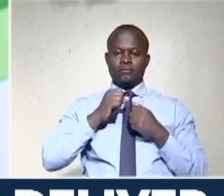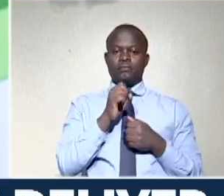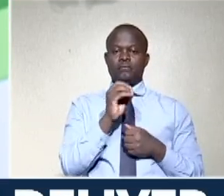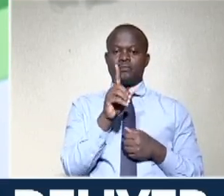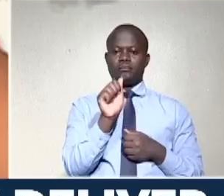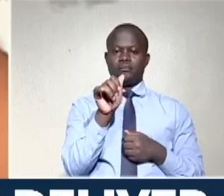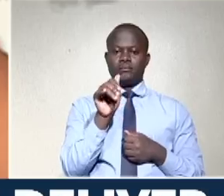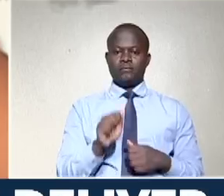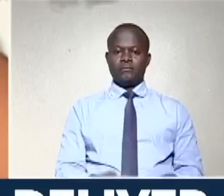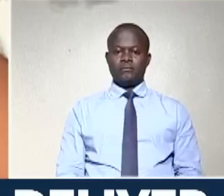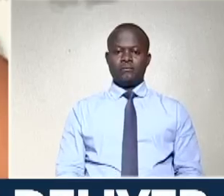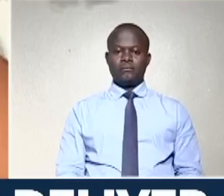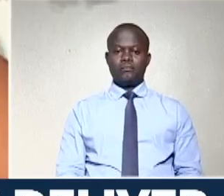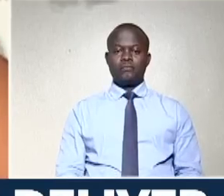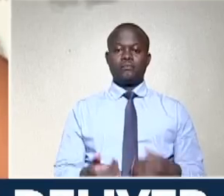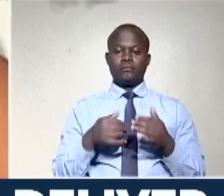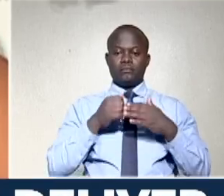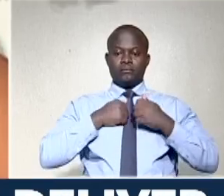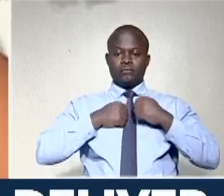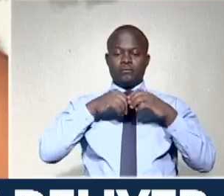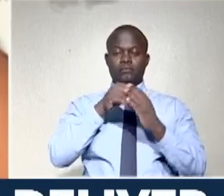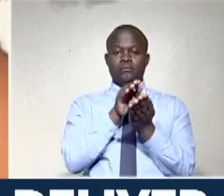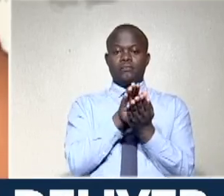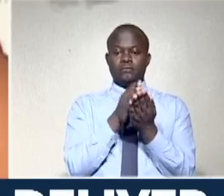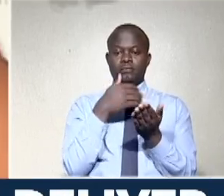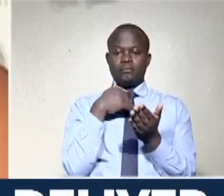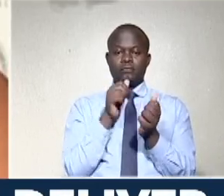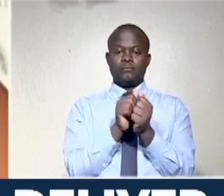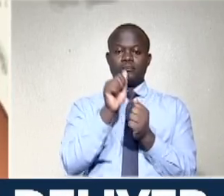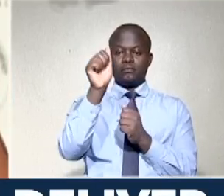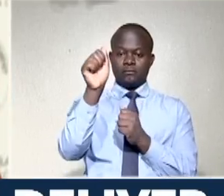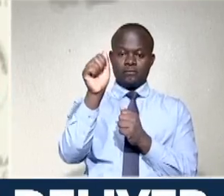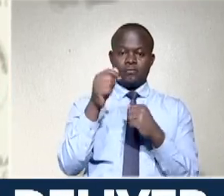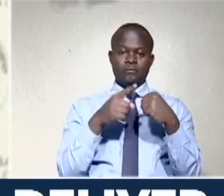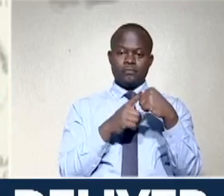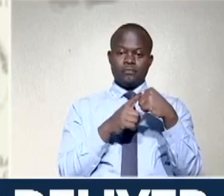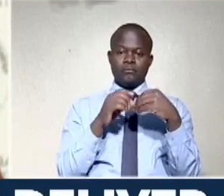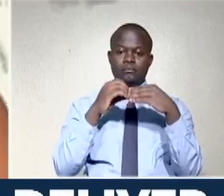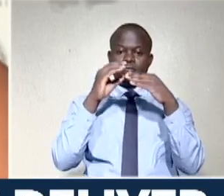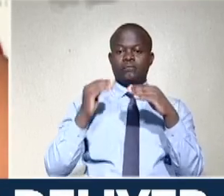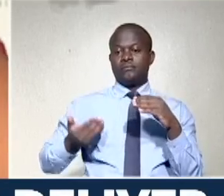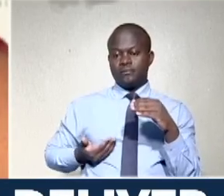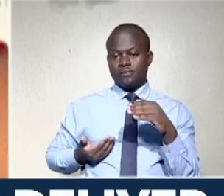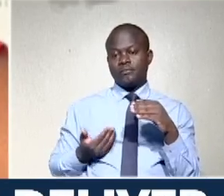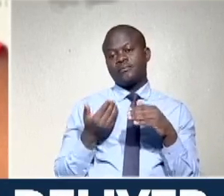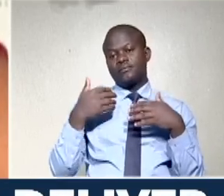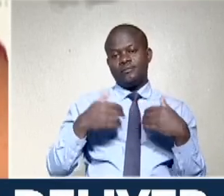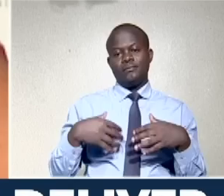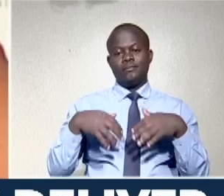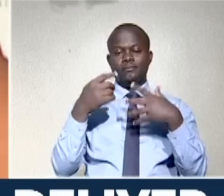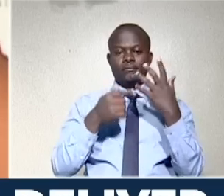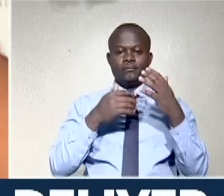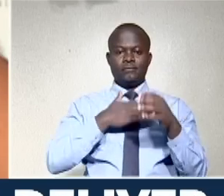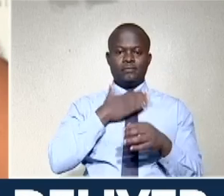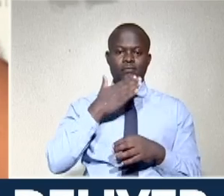Hakuzi yaremye. Uko mu Rwanda muri banke dufite uko ari 15, esheshatu buziyobowe n'abagore, akaba ari ikintu cyo